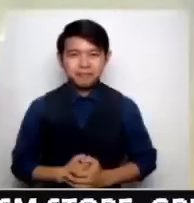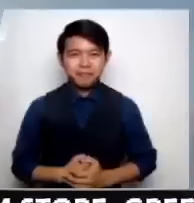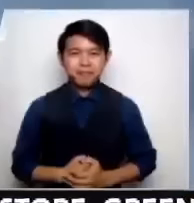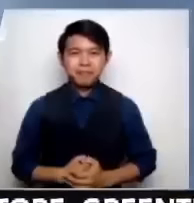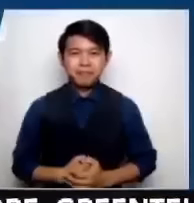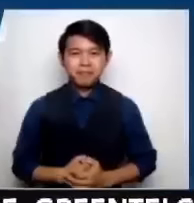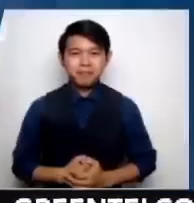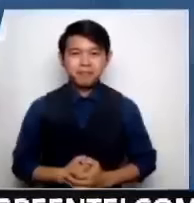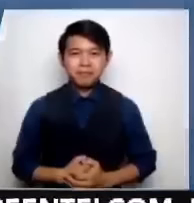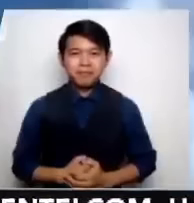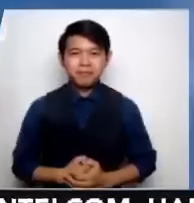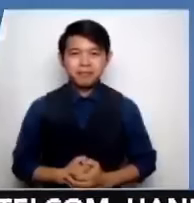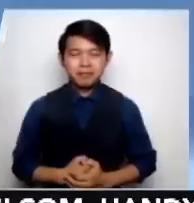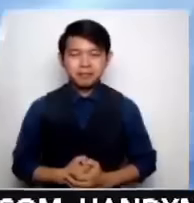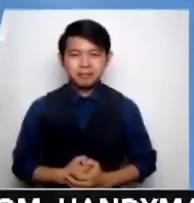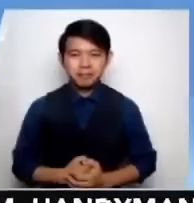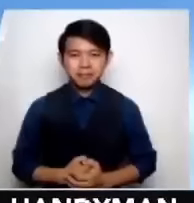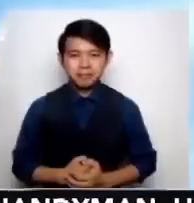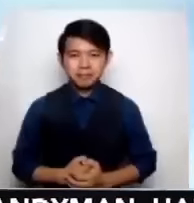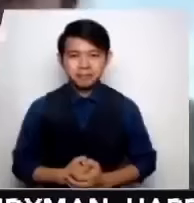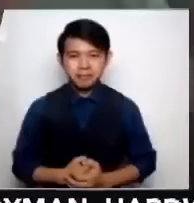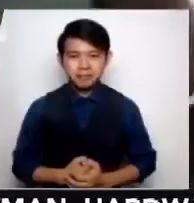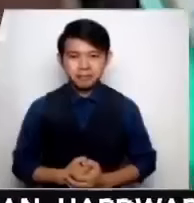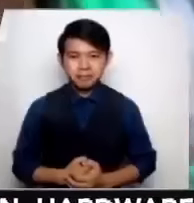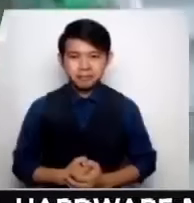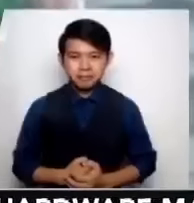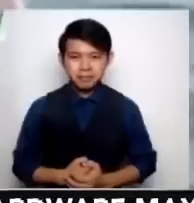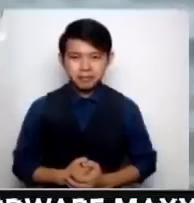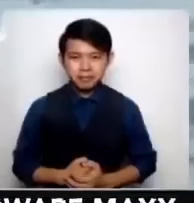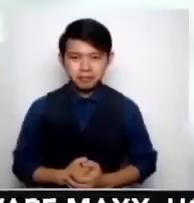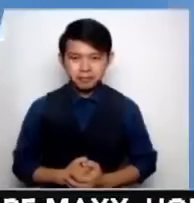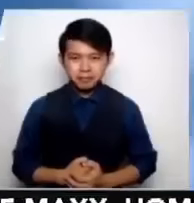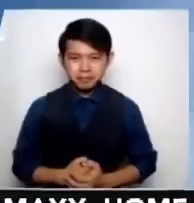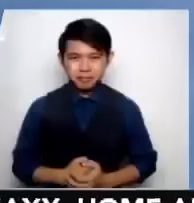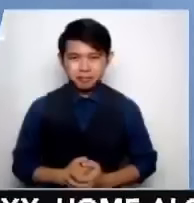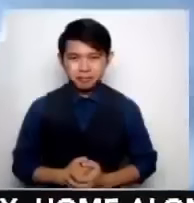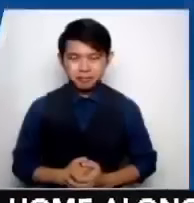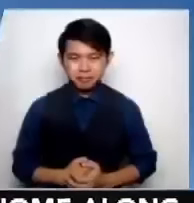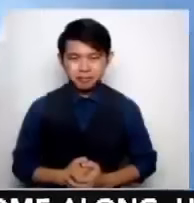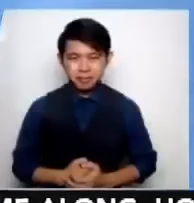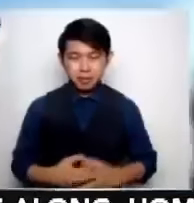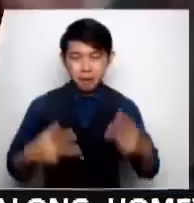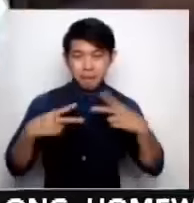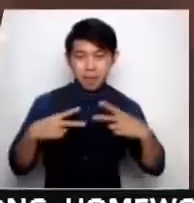Sunset view with the fam. Talagang nasulit ni Isabella ang day 2 ng kanyang bakasyon sa Boracay.